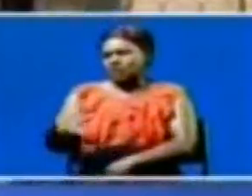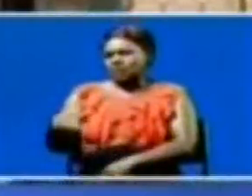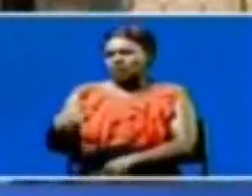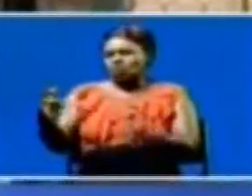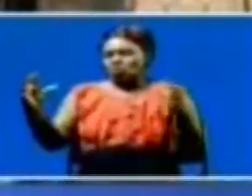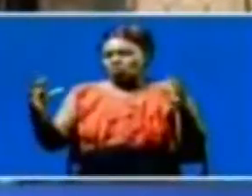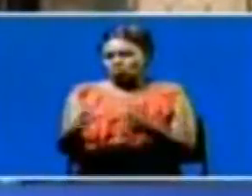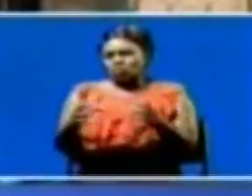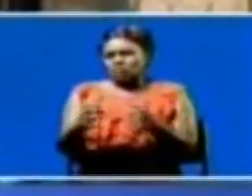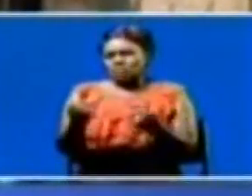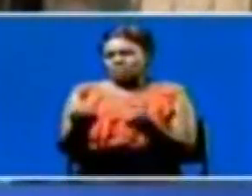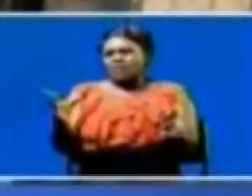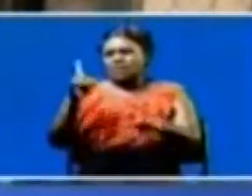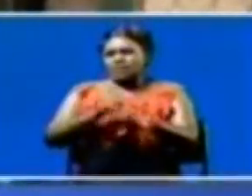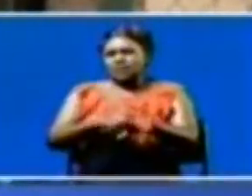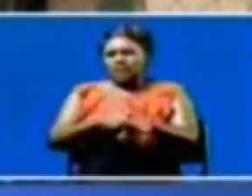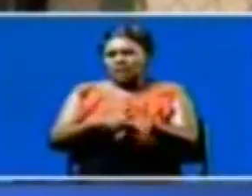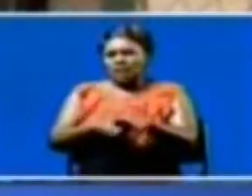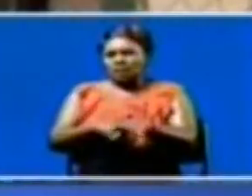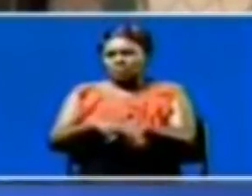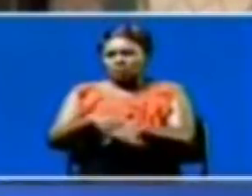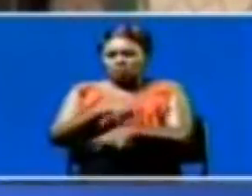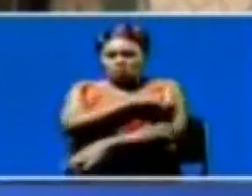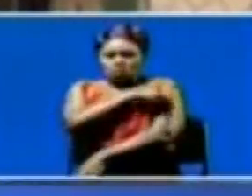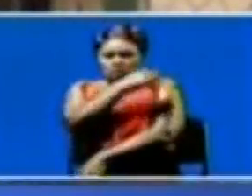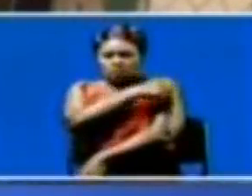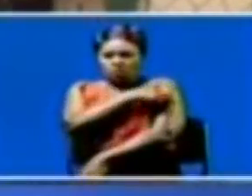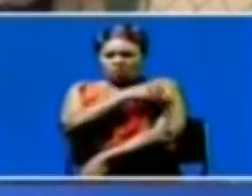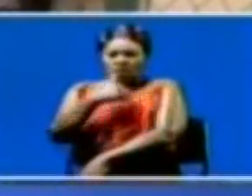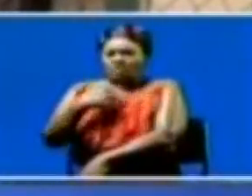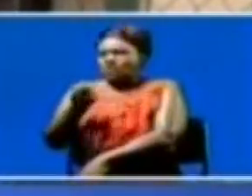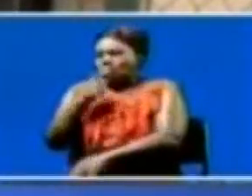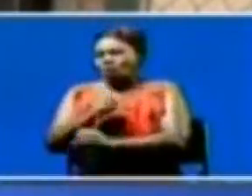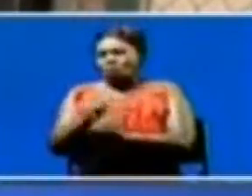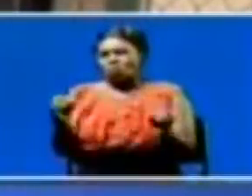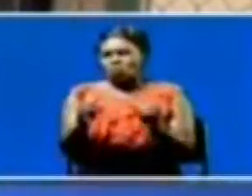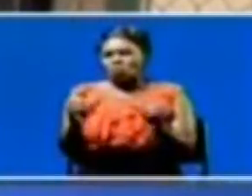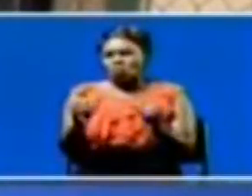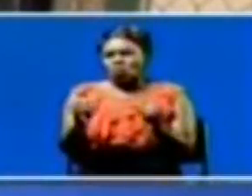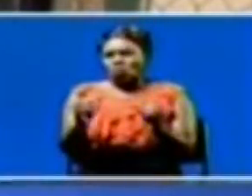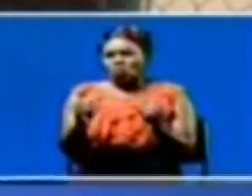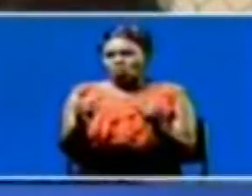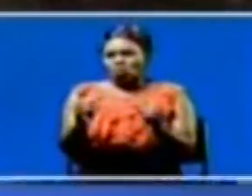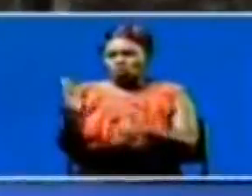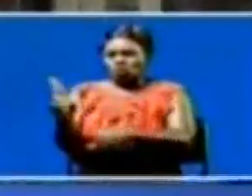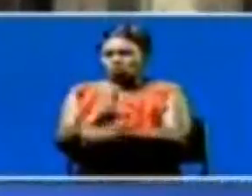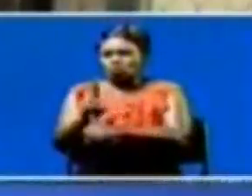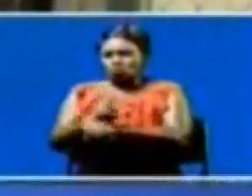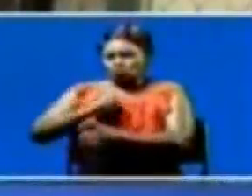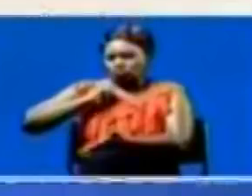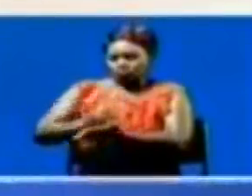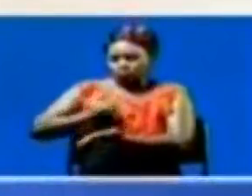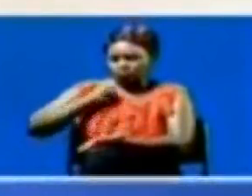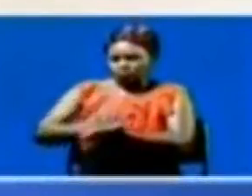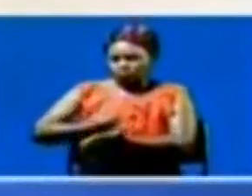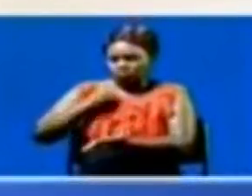jamii ambao mara nyingi wanaamini hospitali haina tiba ya ugonjwa huu na badala yake kutumia dawa za miti ya